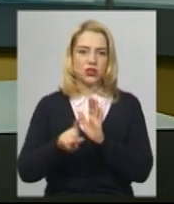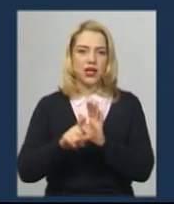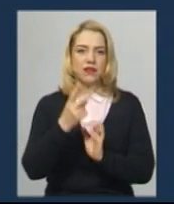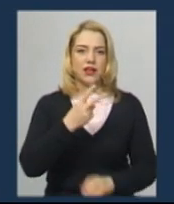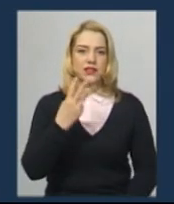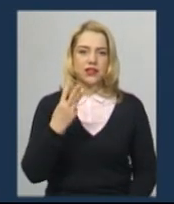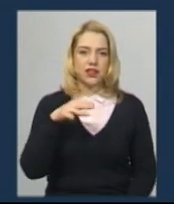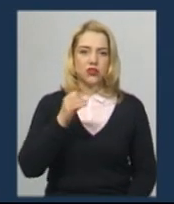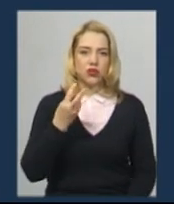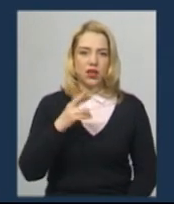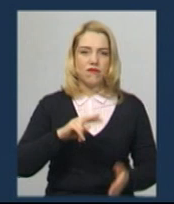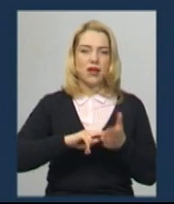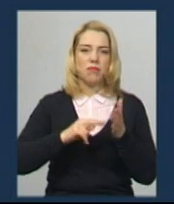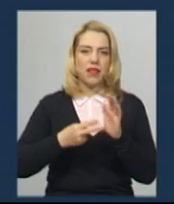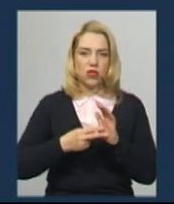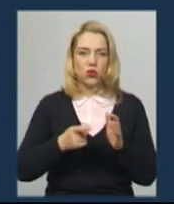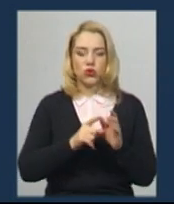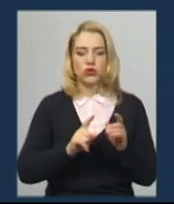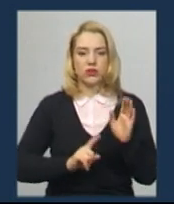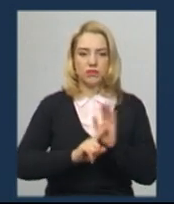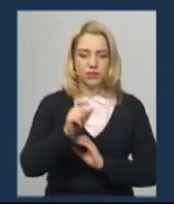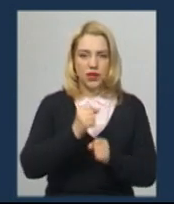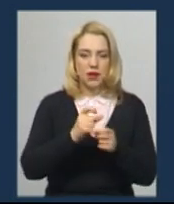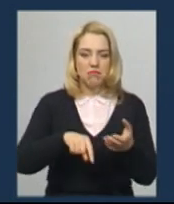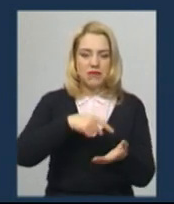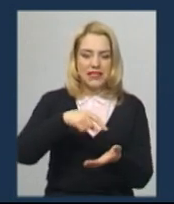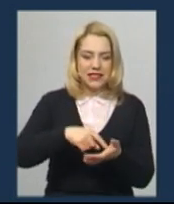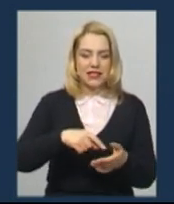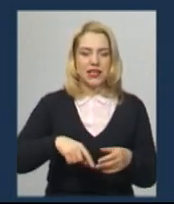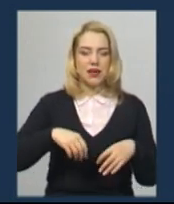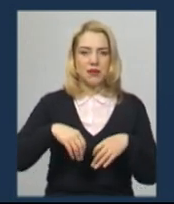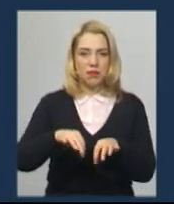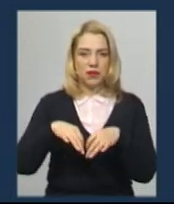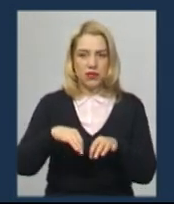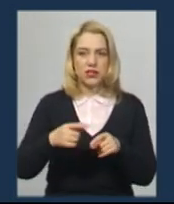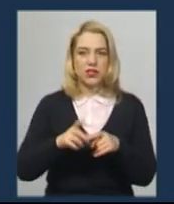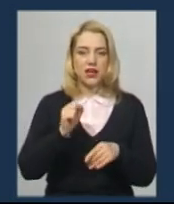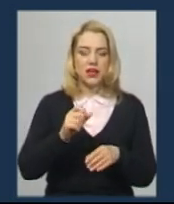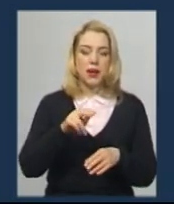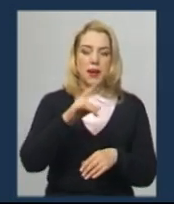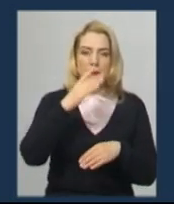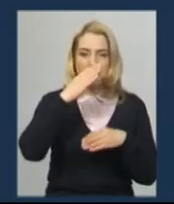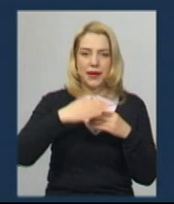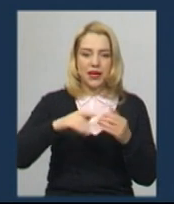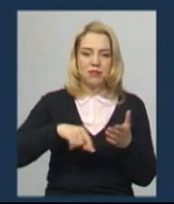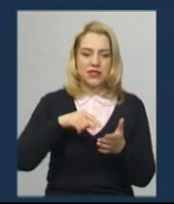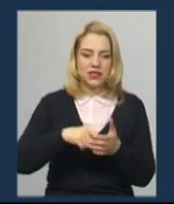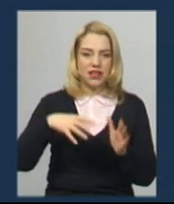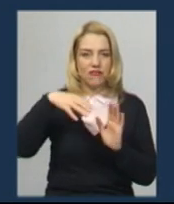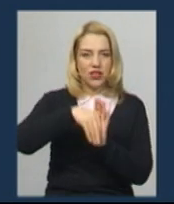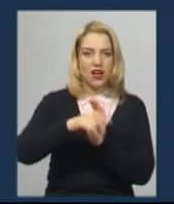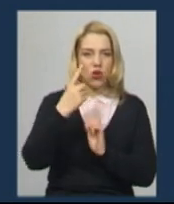травня планують запуск міських автомобільних перевезень, крім маршрутних таксі, та приміських перевезень у межах одного району.